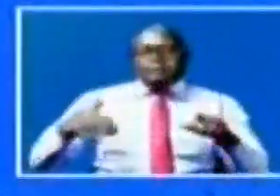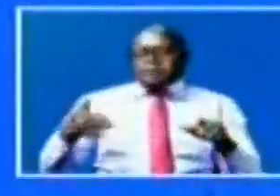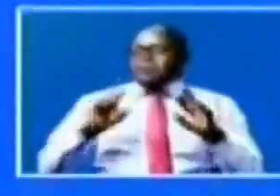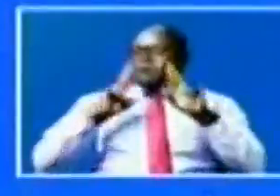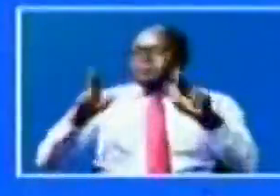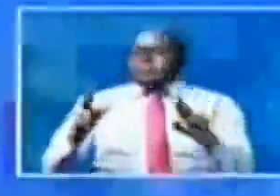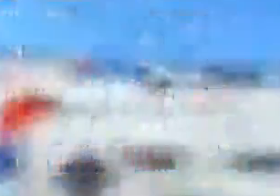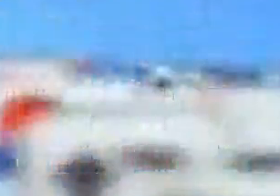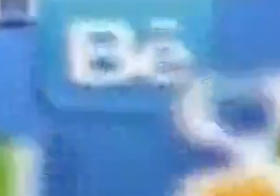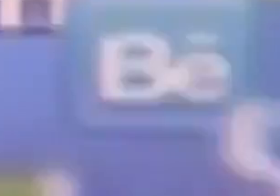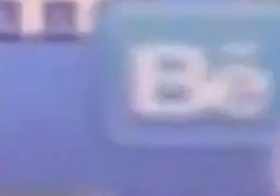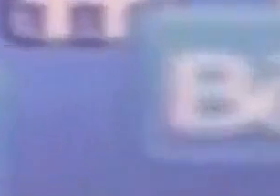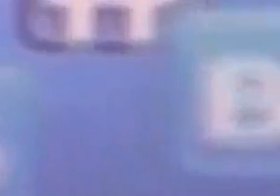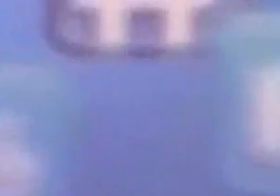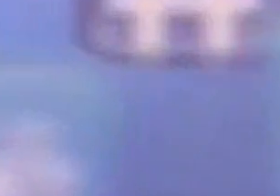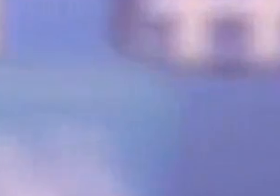anaarifu.